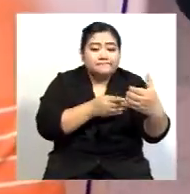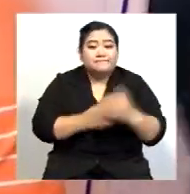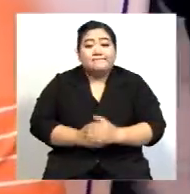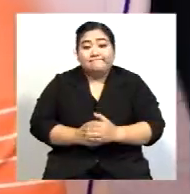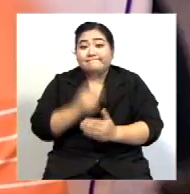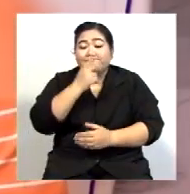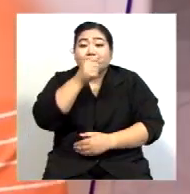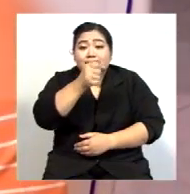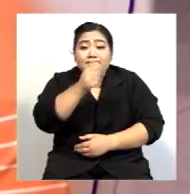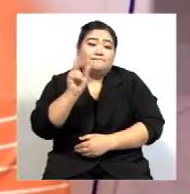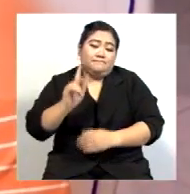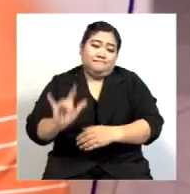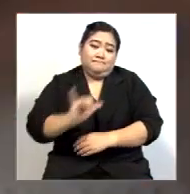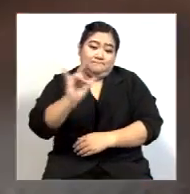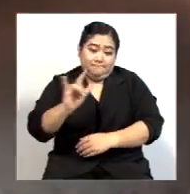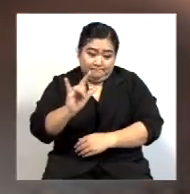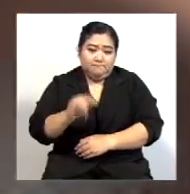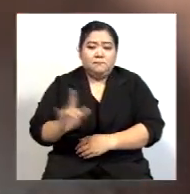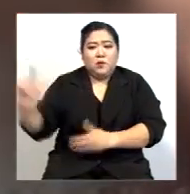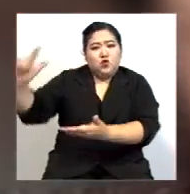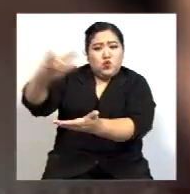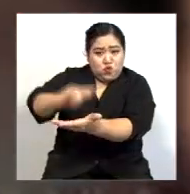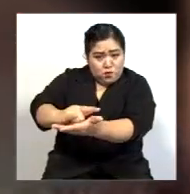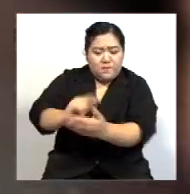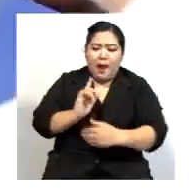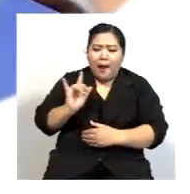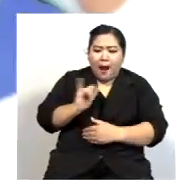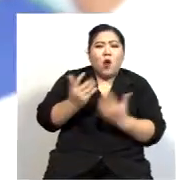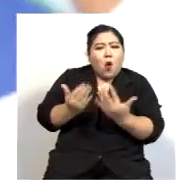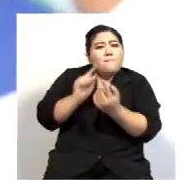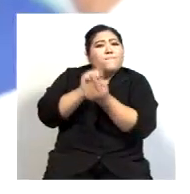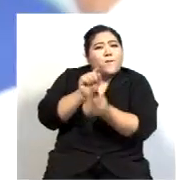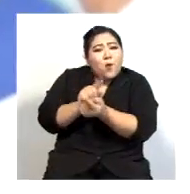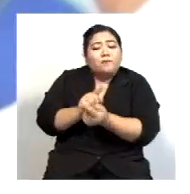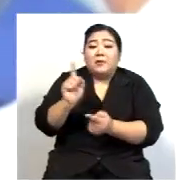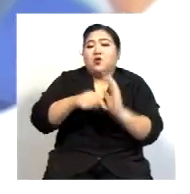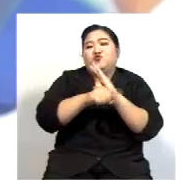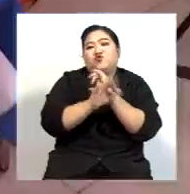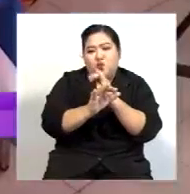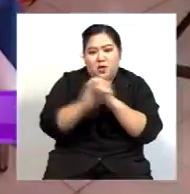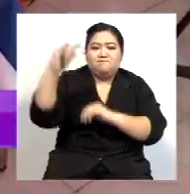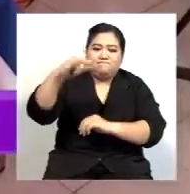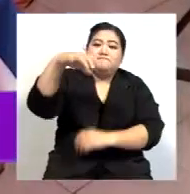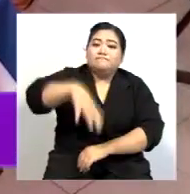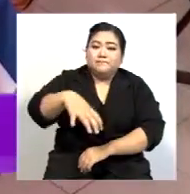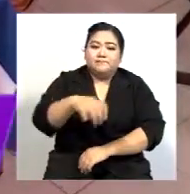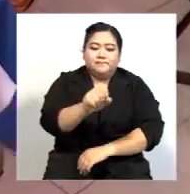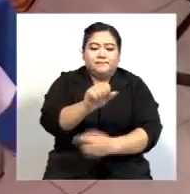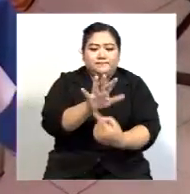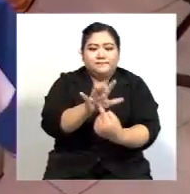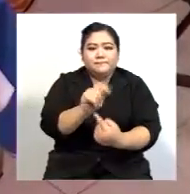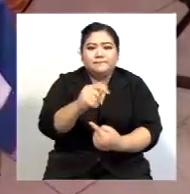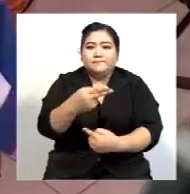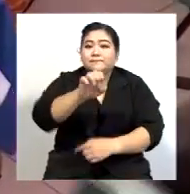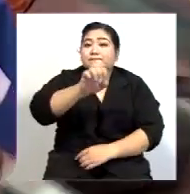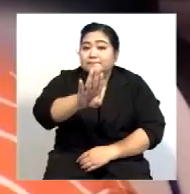กลับมาจากอู่ฮั่นแล้วก็เข้าพักสังเกตอาการที่อาคารรับรองฐานทัพเรือสัตหีบจังหวัดชลบุรีไปติดต่อกับเจ้าหน้าที่ที่ศูนย์บัญช